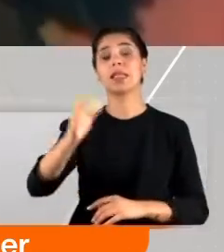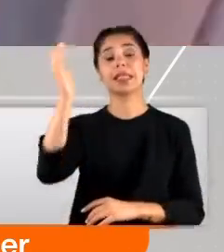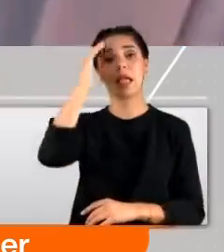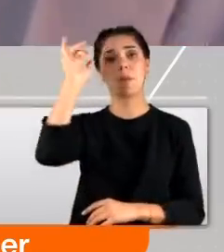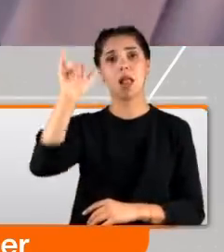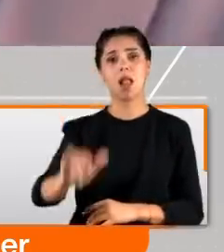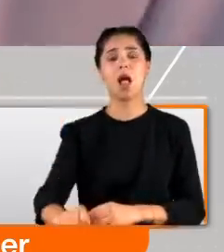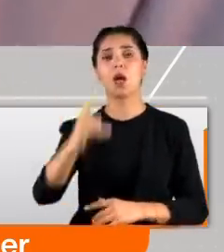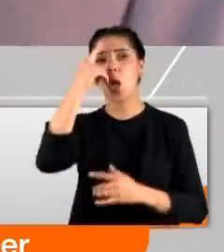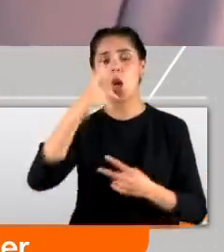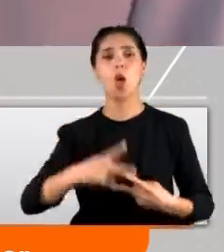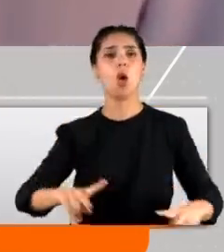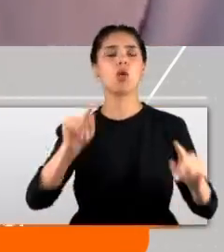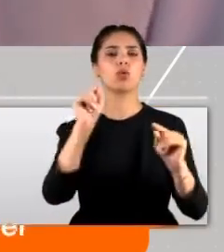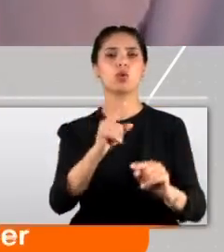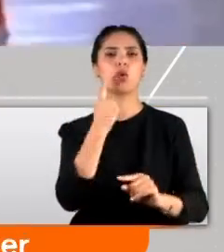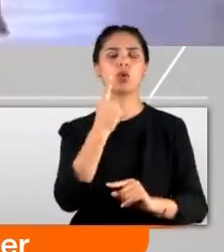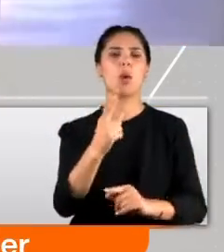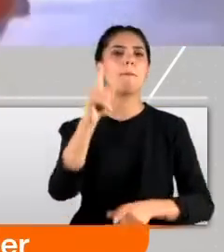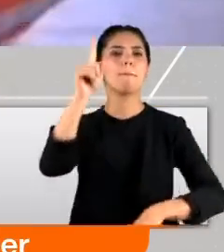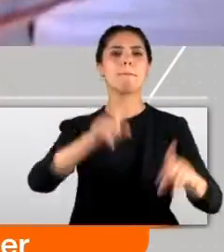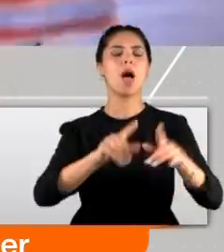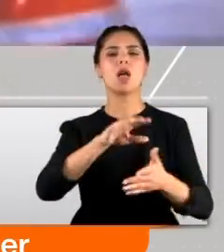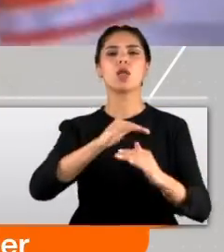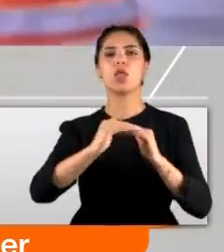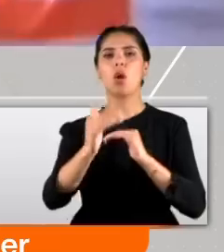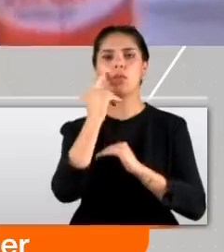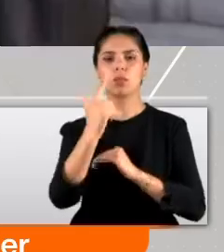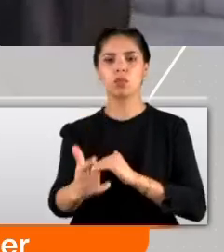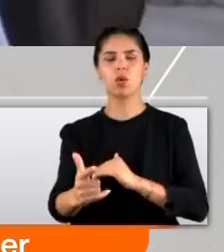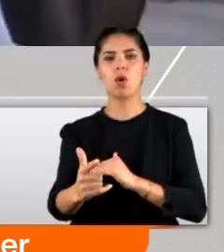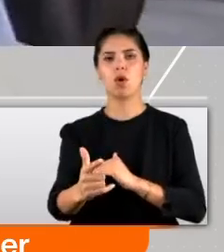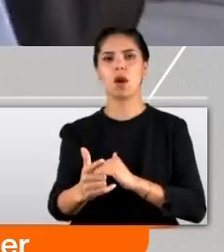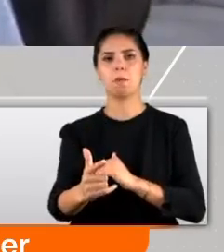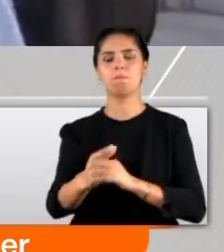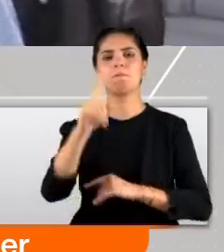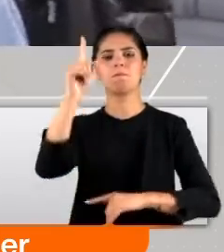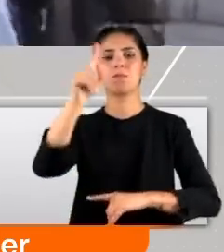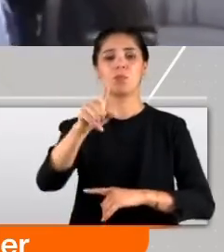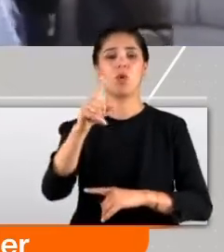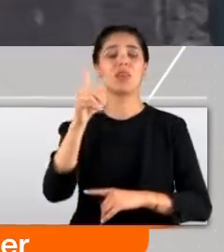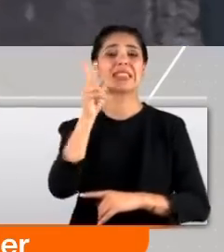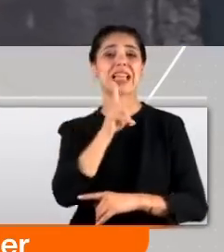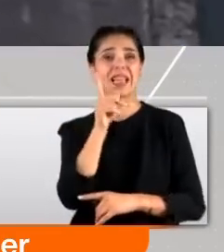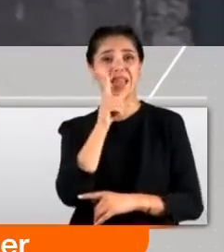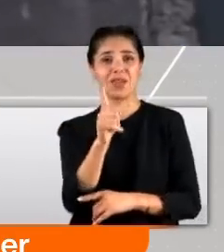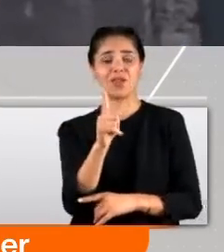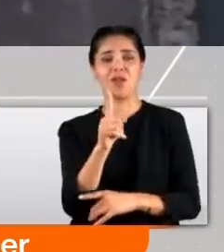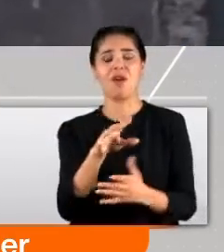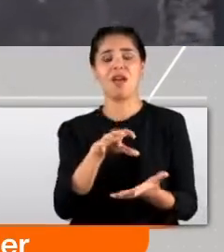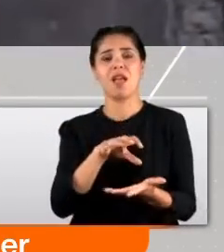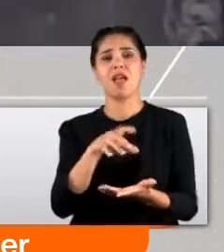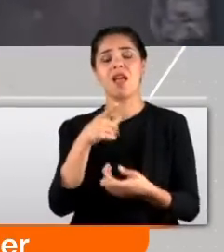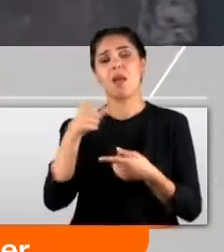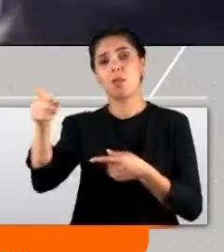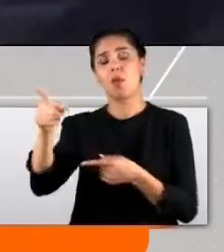ve hürriyetlerin belli toplum kesimlerine yalnızca elitlere mahsus imtiyazlar olarak